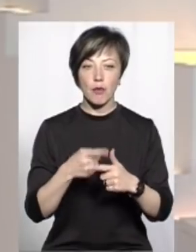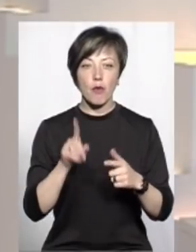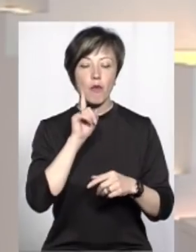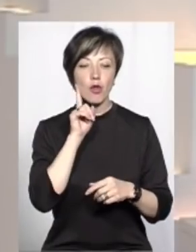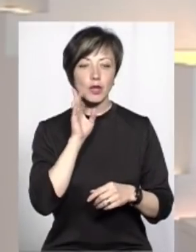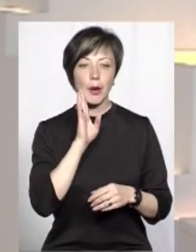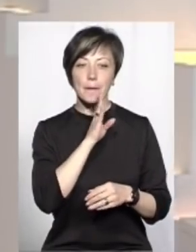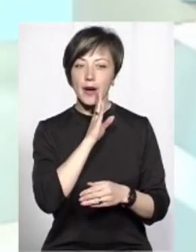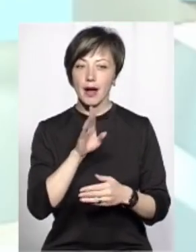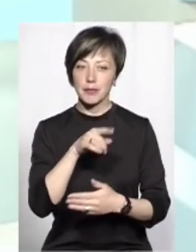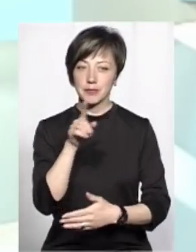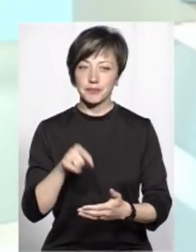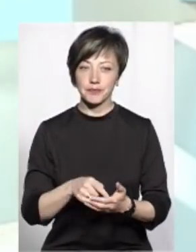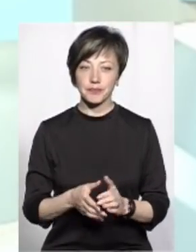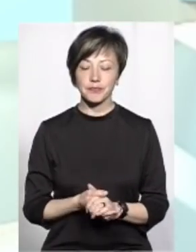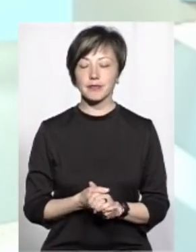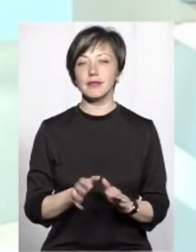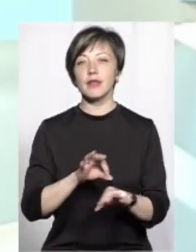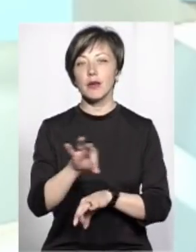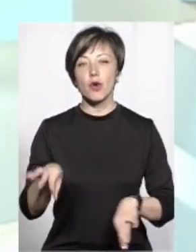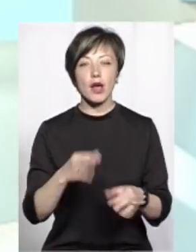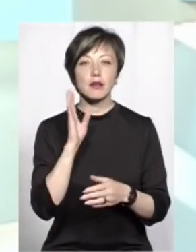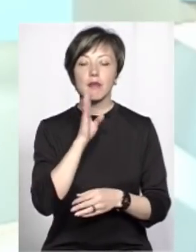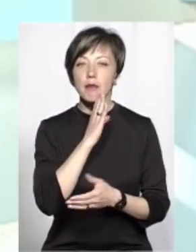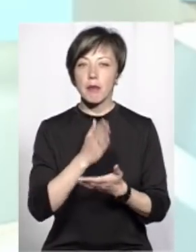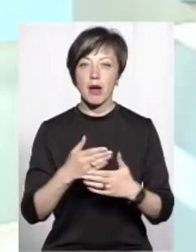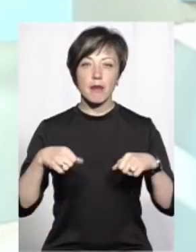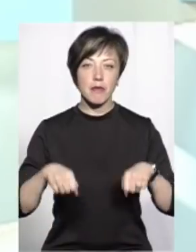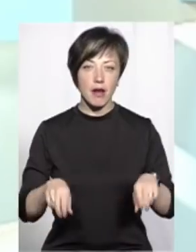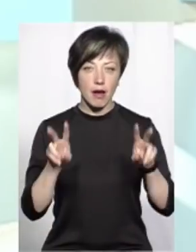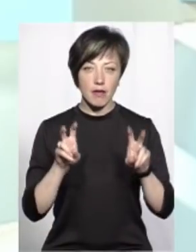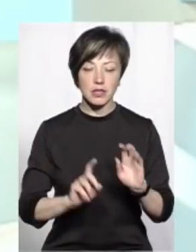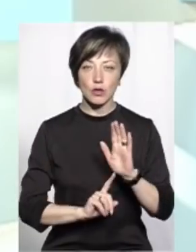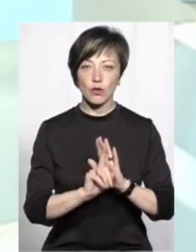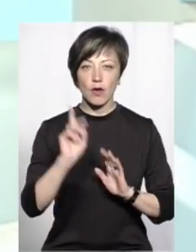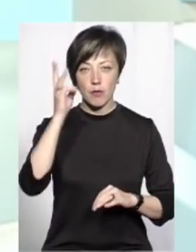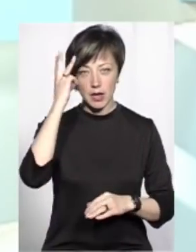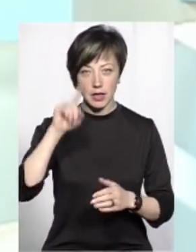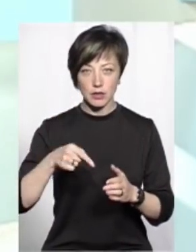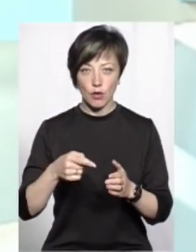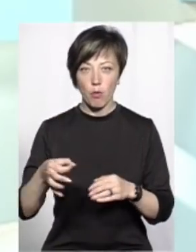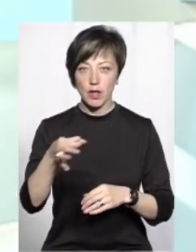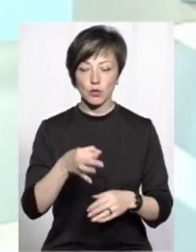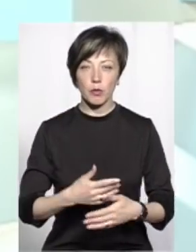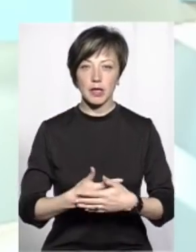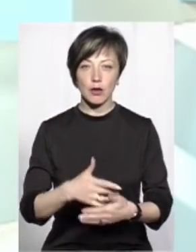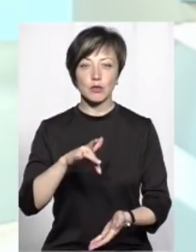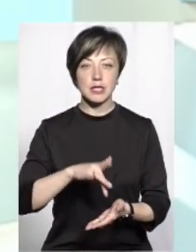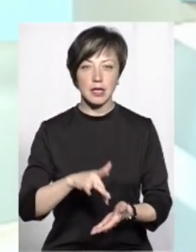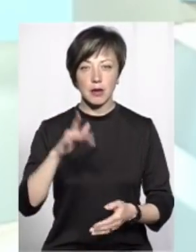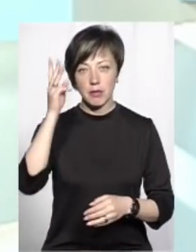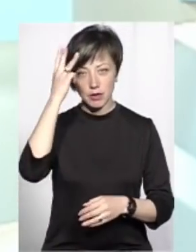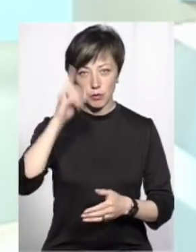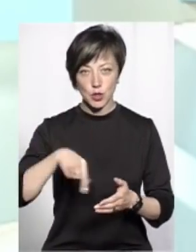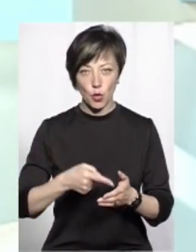мам? Проект «Мама має право» – це проект, який вже стартував в Хмельницькому обласному перинатальному центрі,